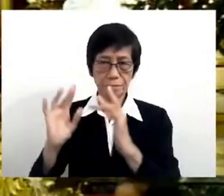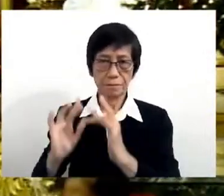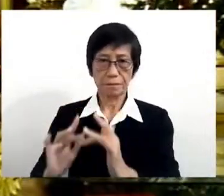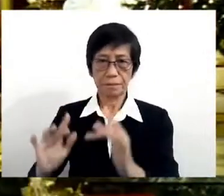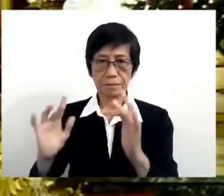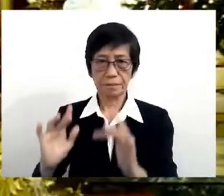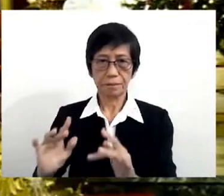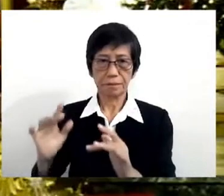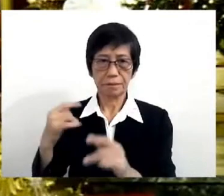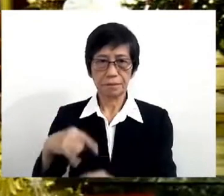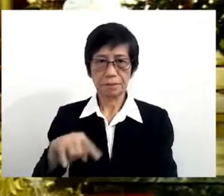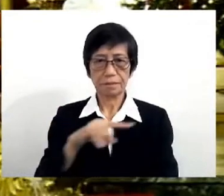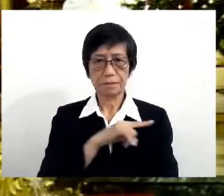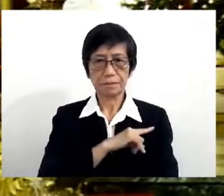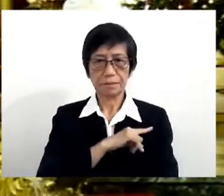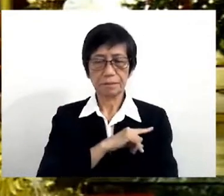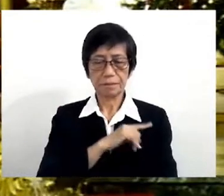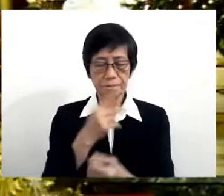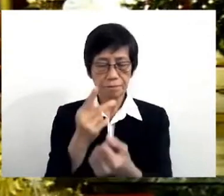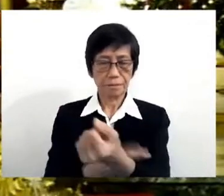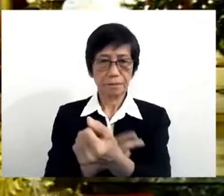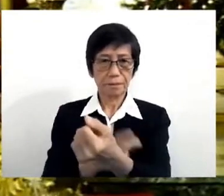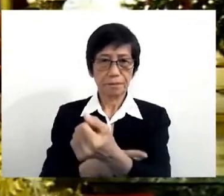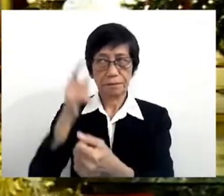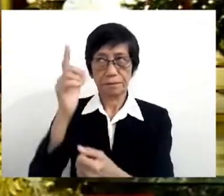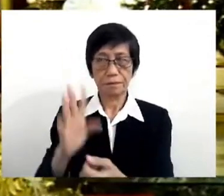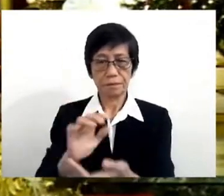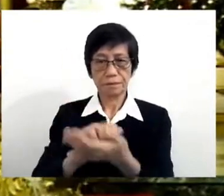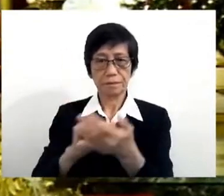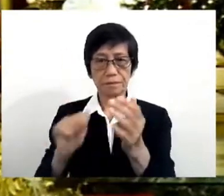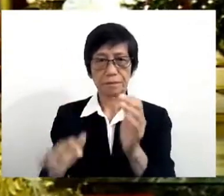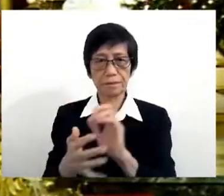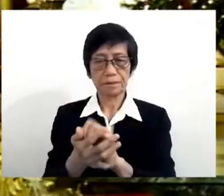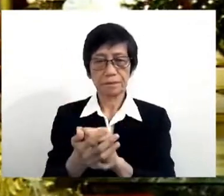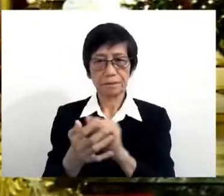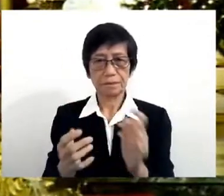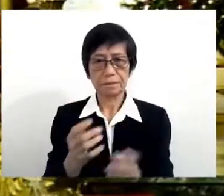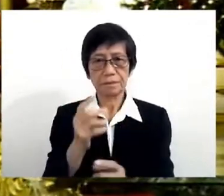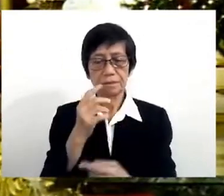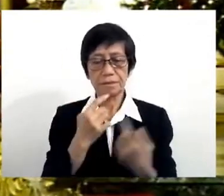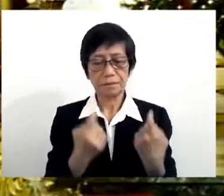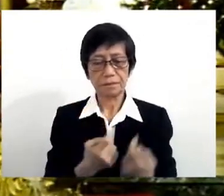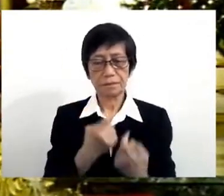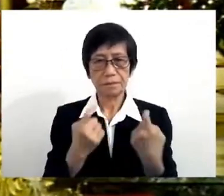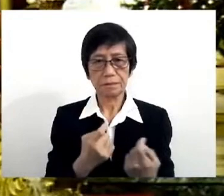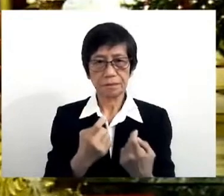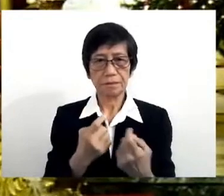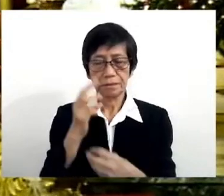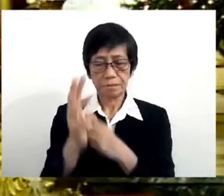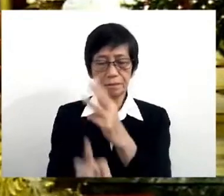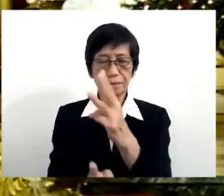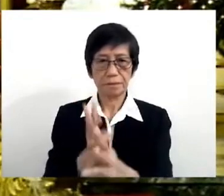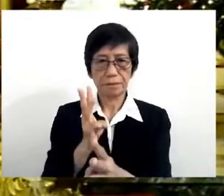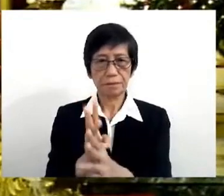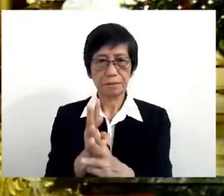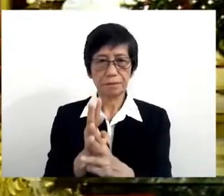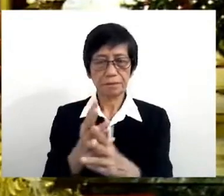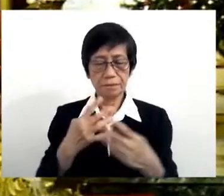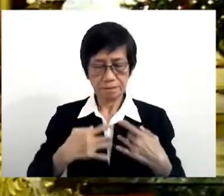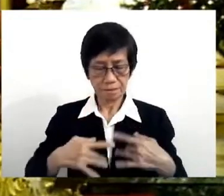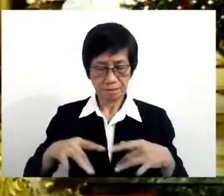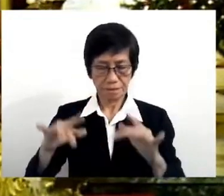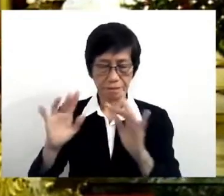amin. Kordero ng Diyos na nag-aalis ng mga kasalanan ng sanlibutan, maawa ka